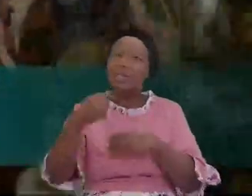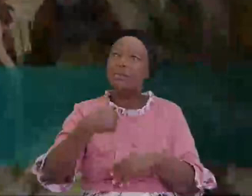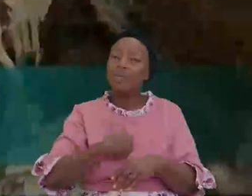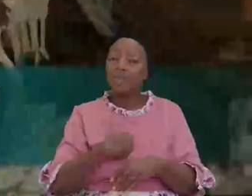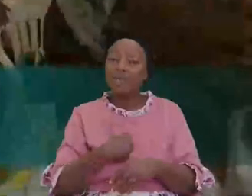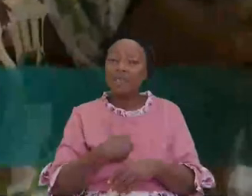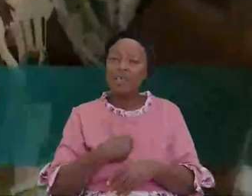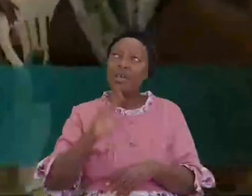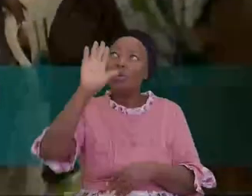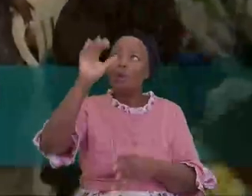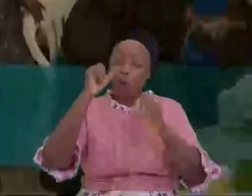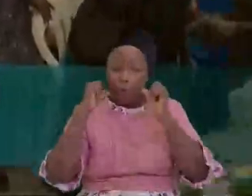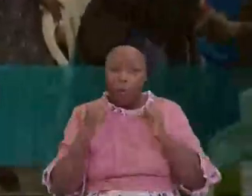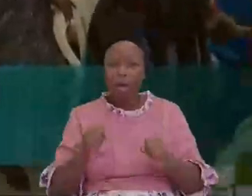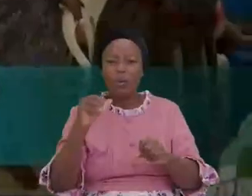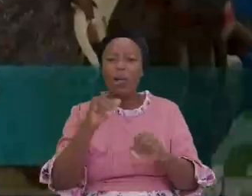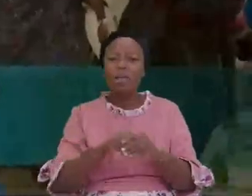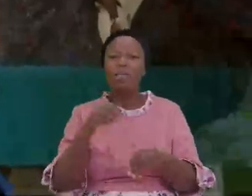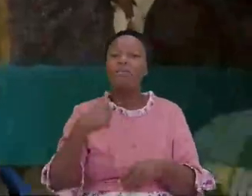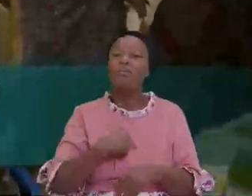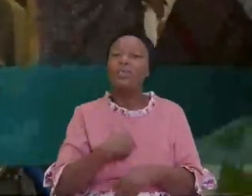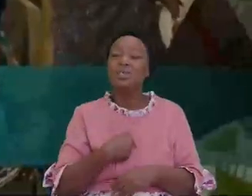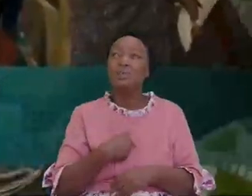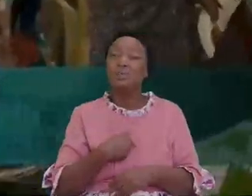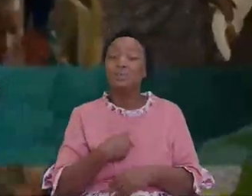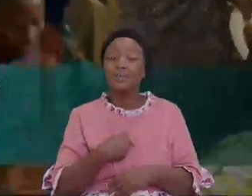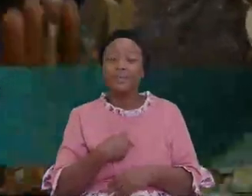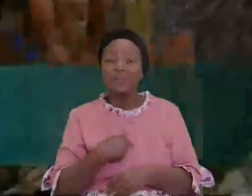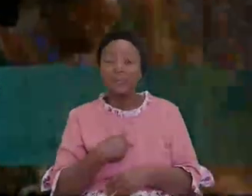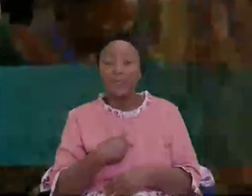moi. Ta puissance en moi.